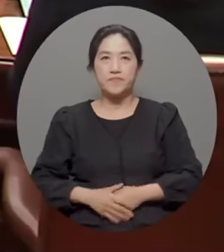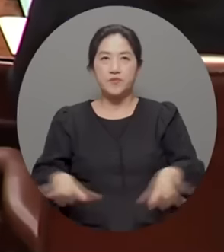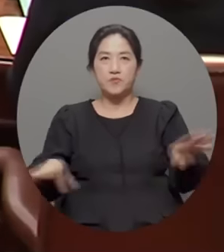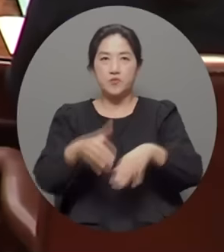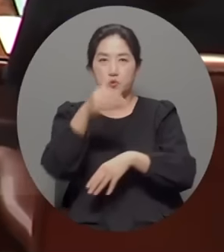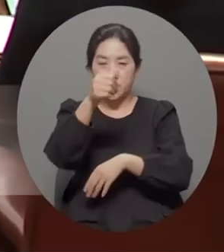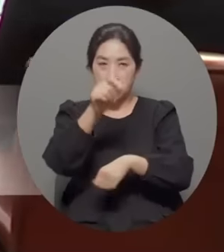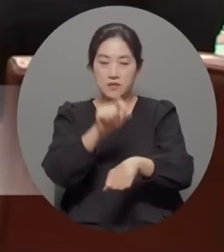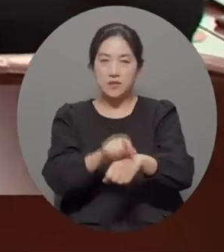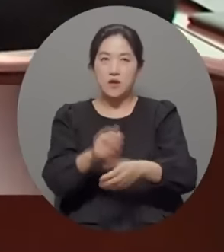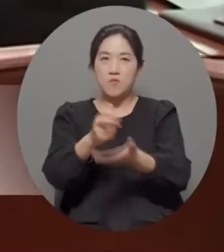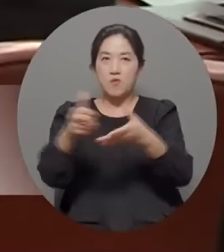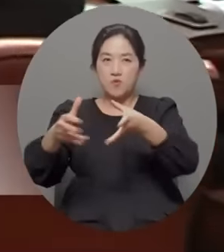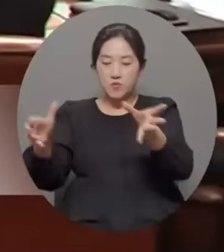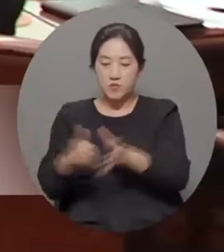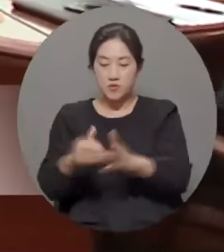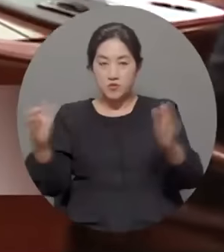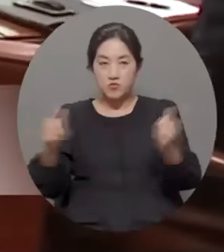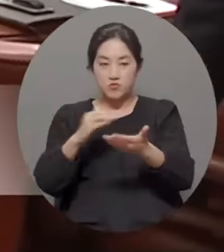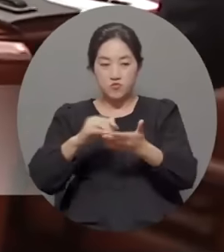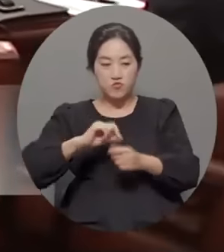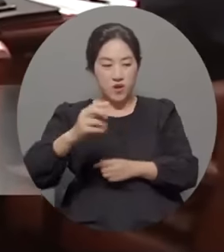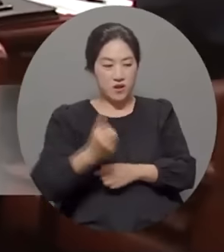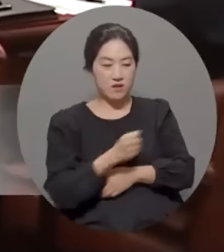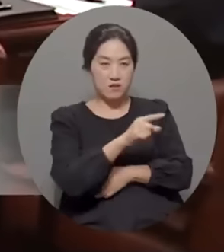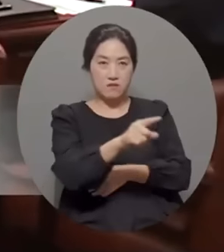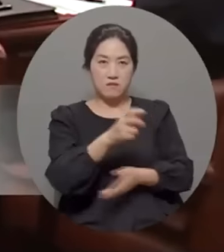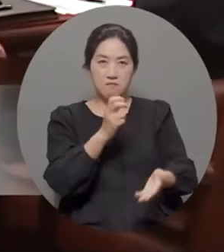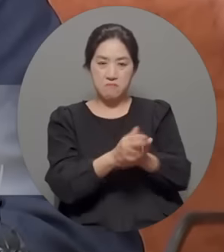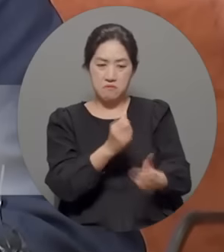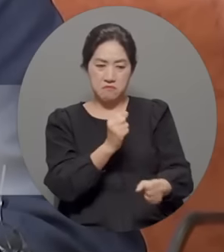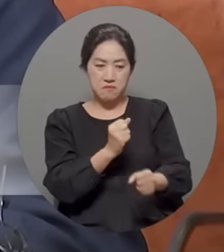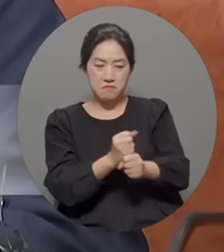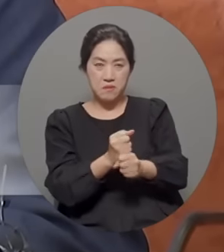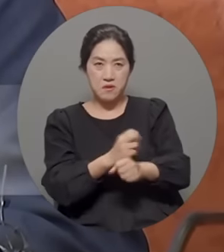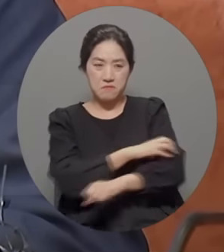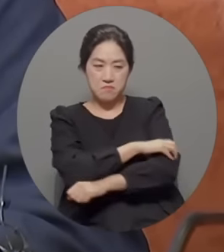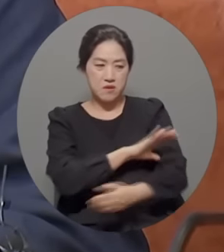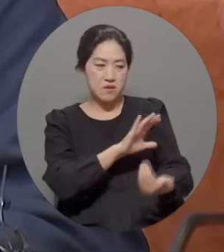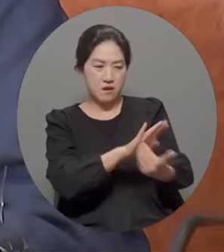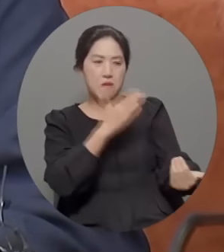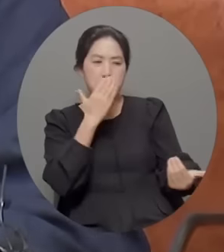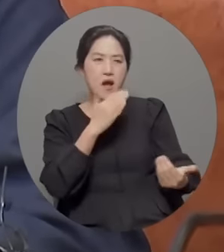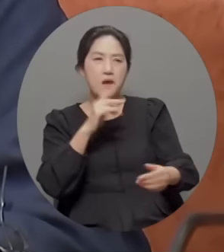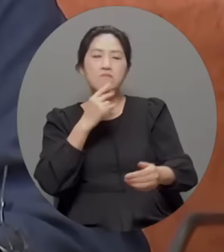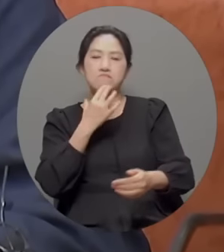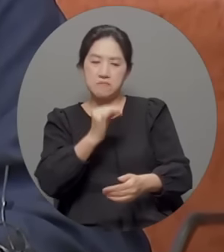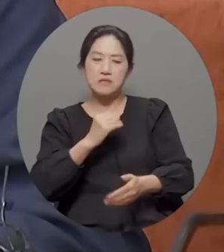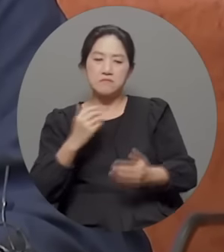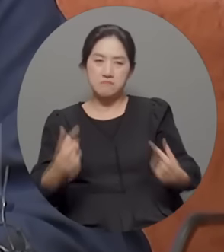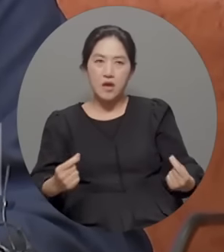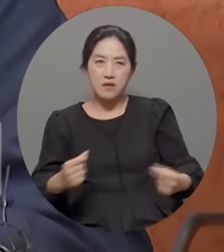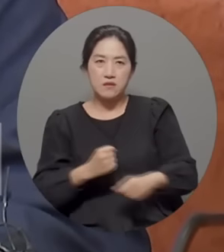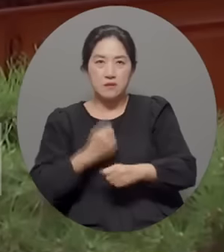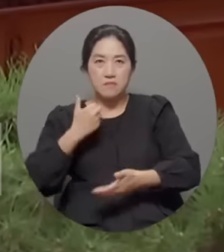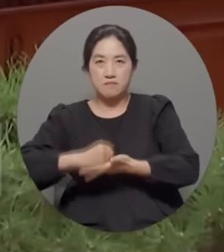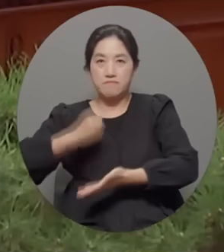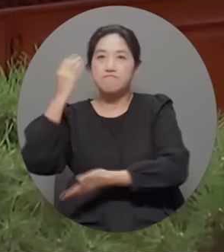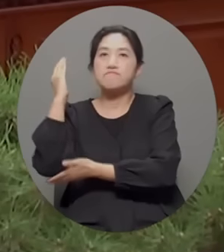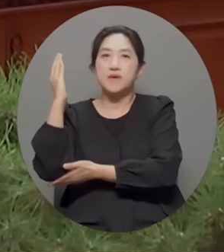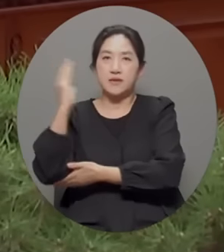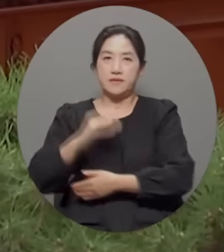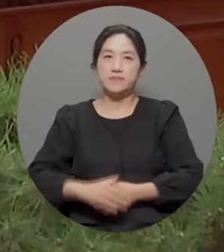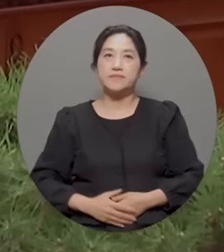국무총리실과 법무부는 국회 다수당의 입법 남용을 견제할 수 있는 정당한 거부권 행사라고 주장했습니다. MBC